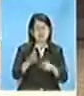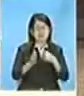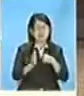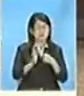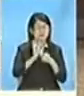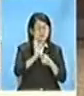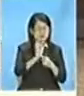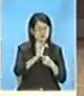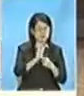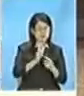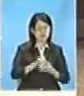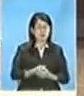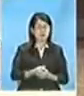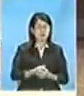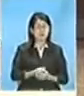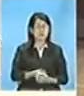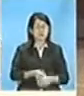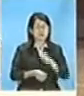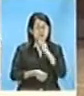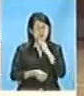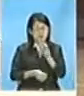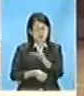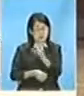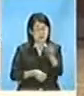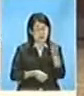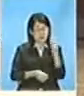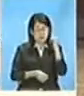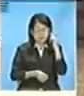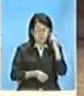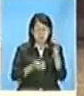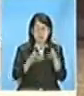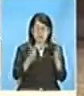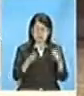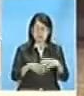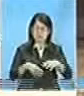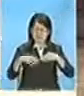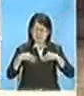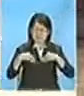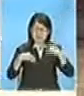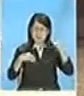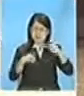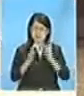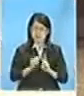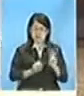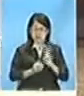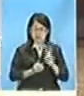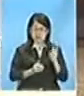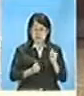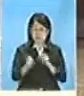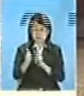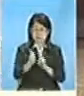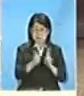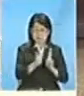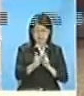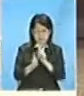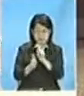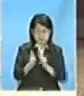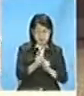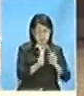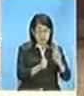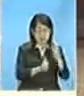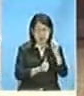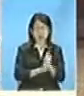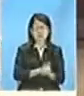าถ้าท่านเปิดใจให้กว้างยอมรับผู้หญิงสองคนเป็นรองประธานวุฒิทั่วโลก